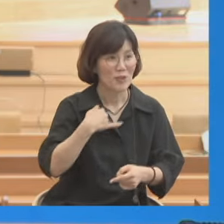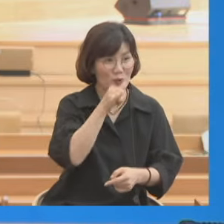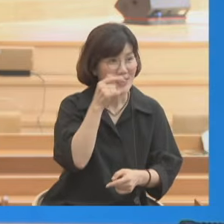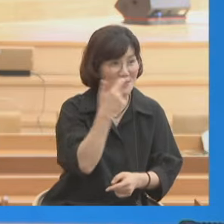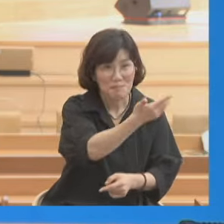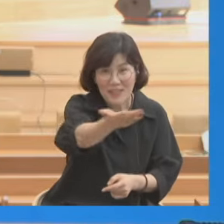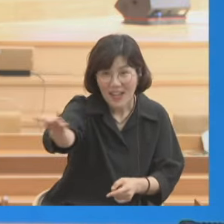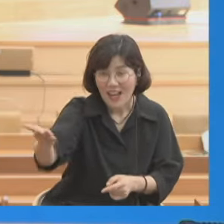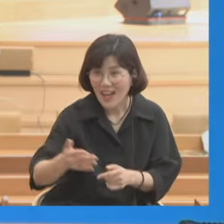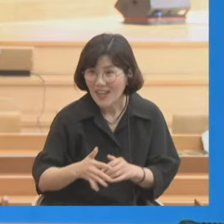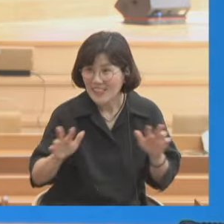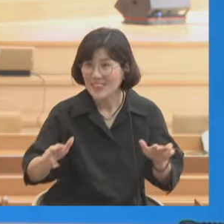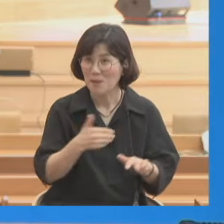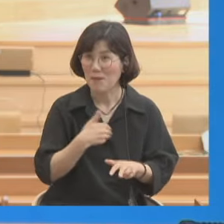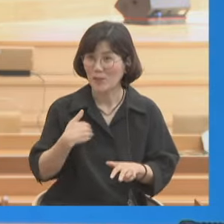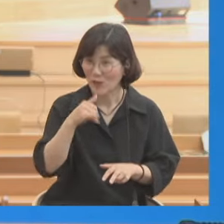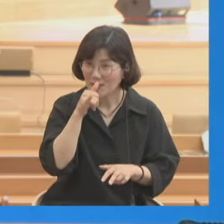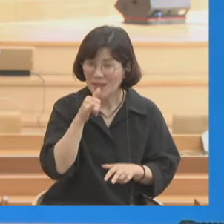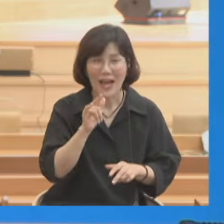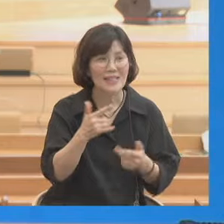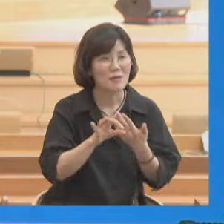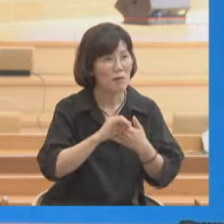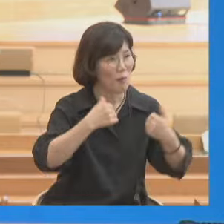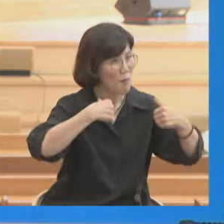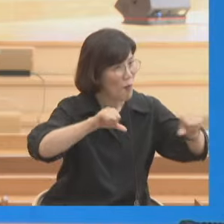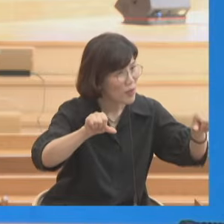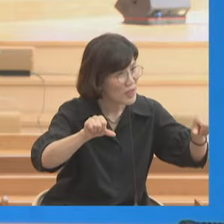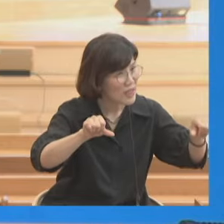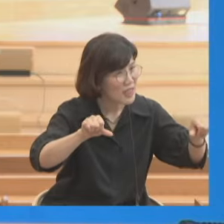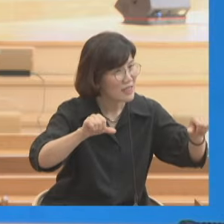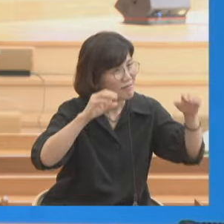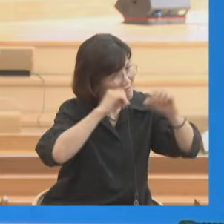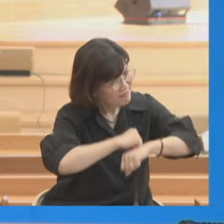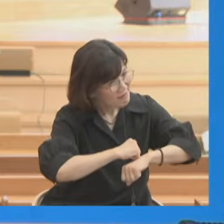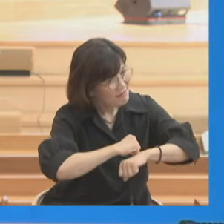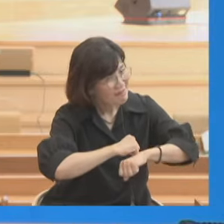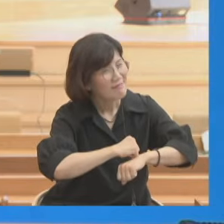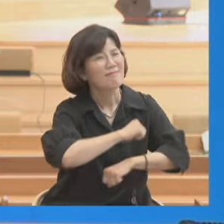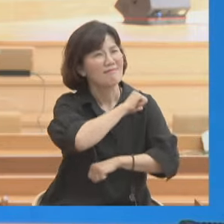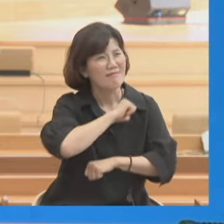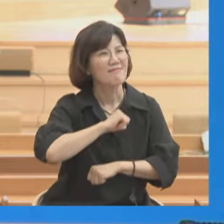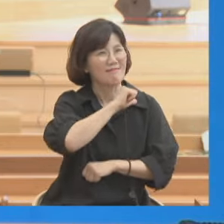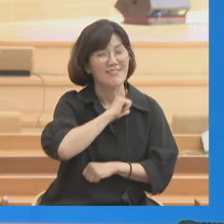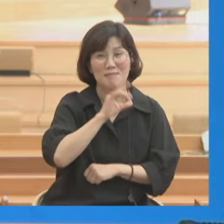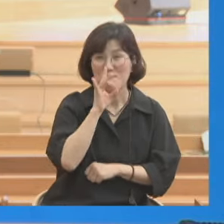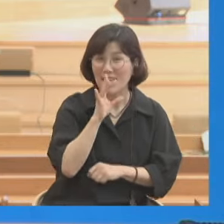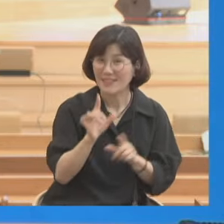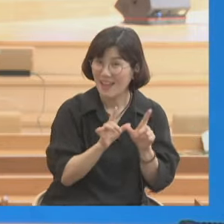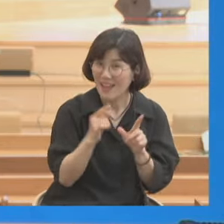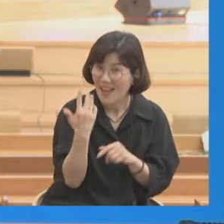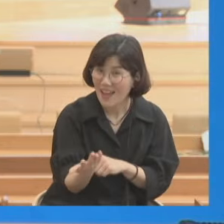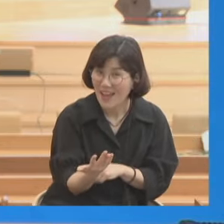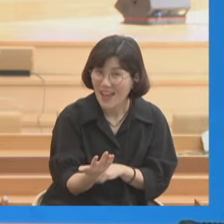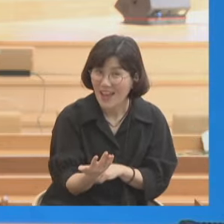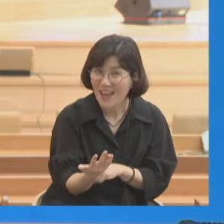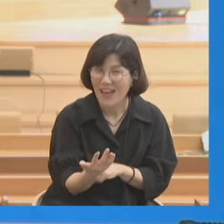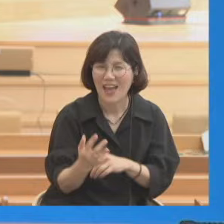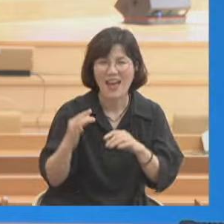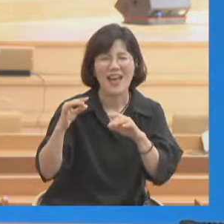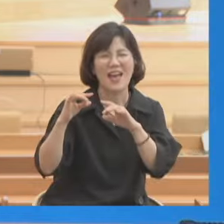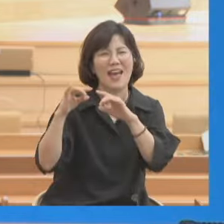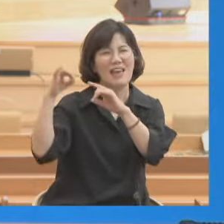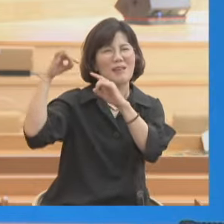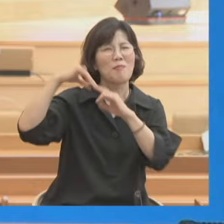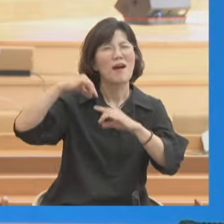계십니까? 그냥 포기하고 그냥 무너져서 그냥 버티며 사는 거 그거 말고 그건 감각이 없어진 거고